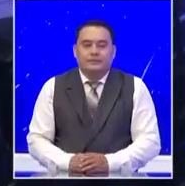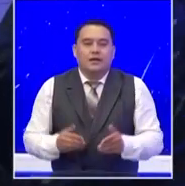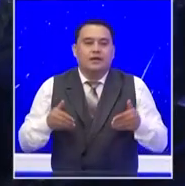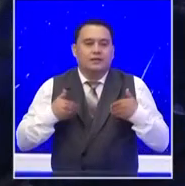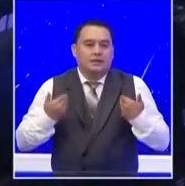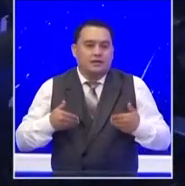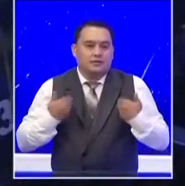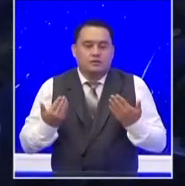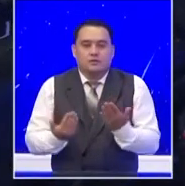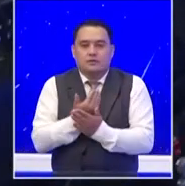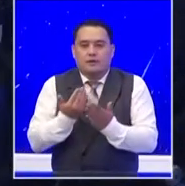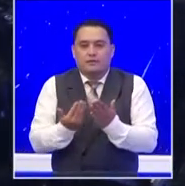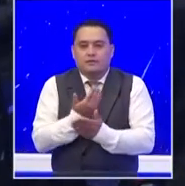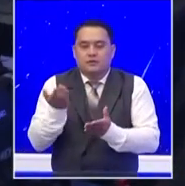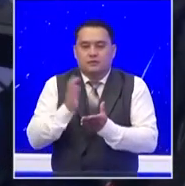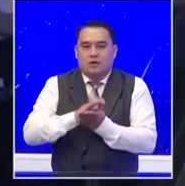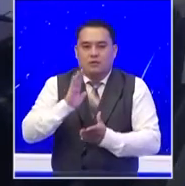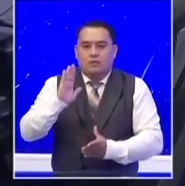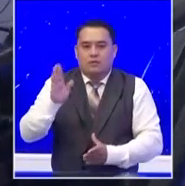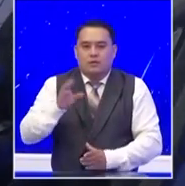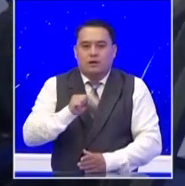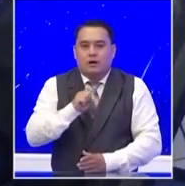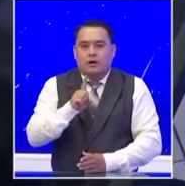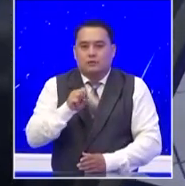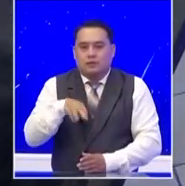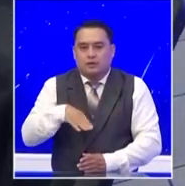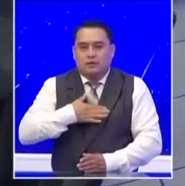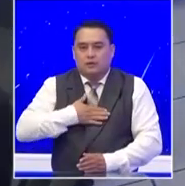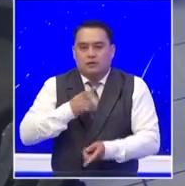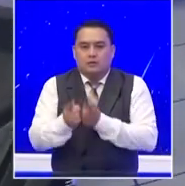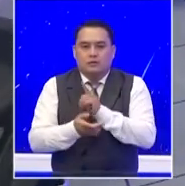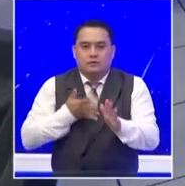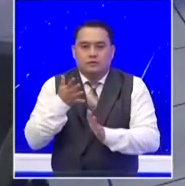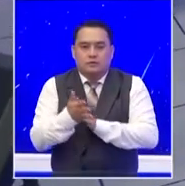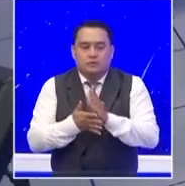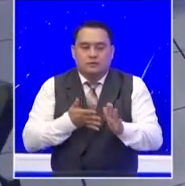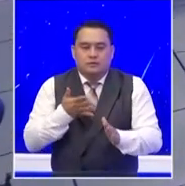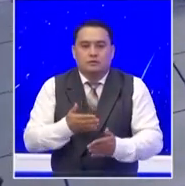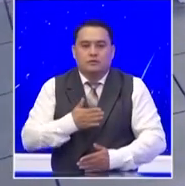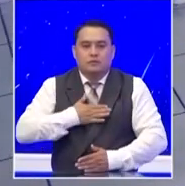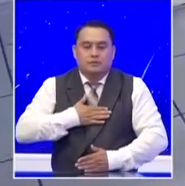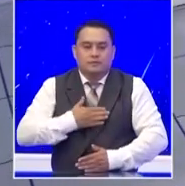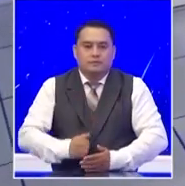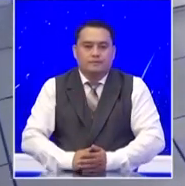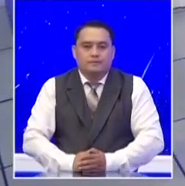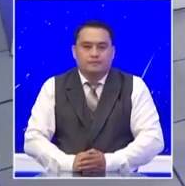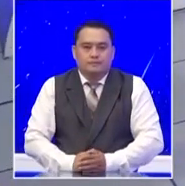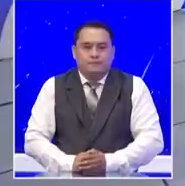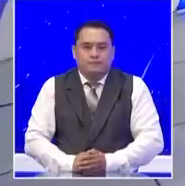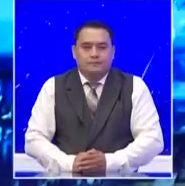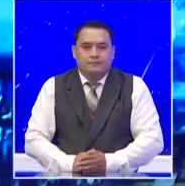Добрый вечер. В эфире телеканала ЖТСУ. Время новостей. С вами Азат Джумаханов. И сурдоперевод обеспечивает Марат Джумабеков.